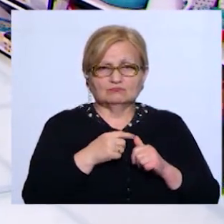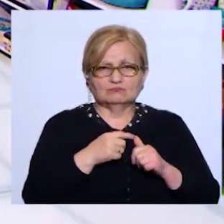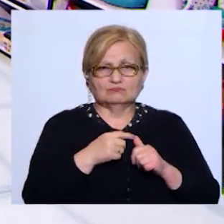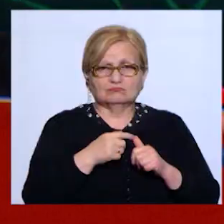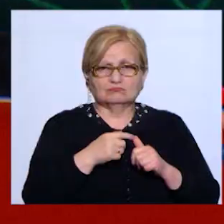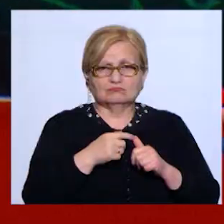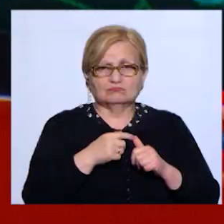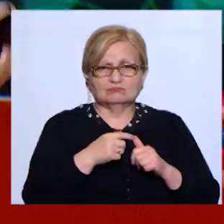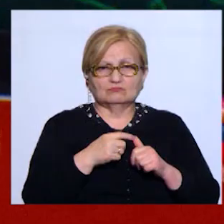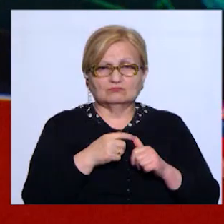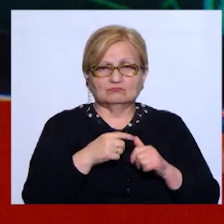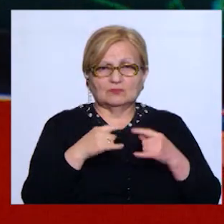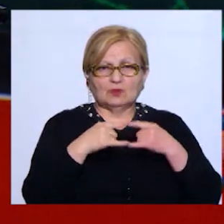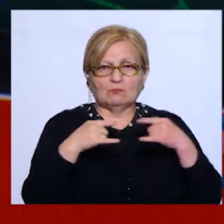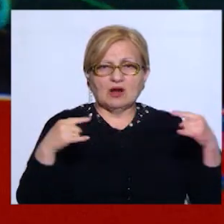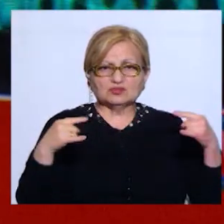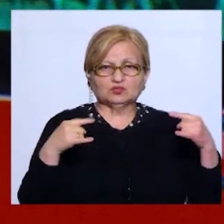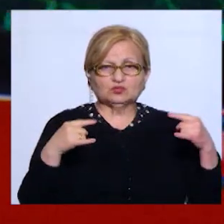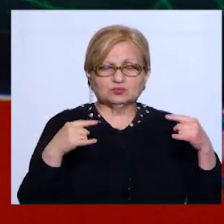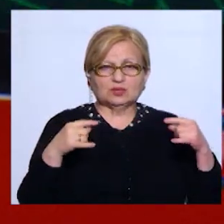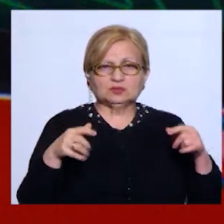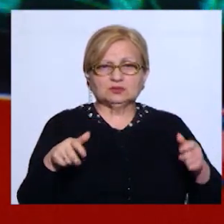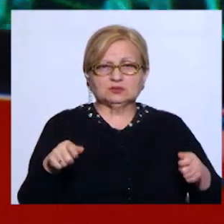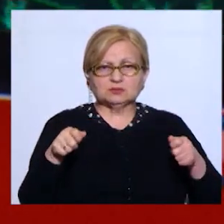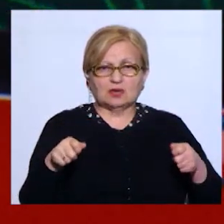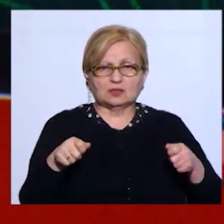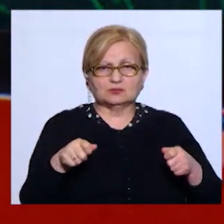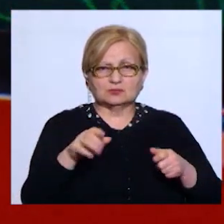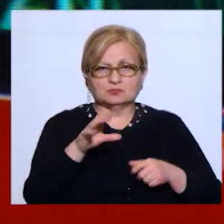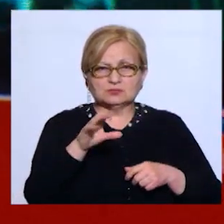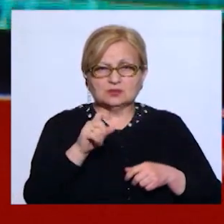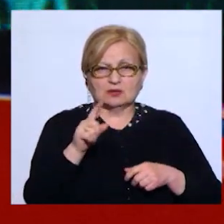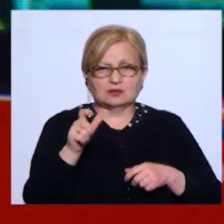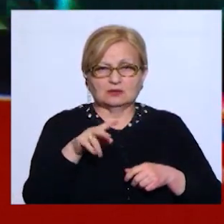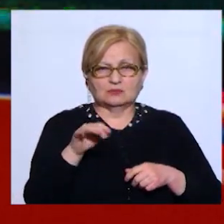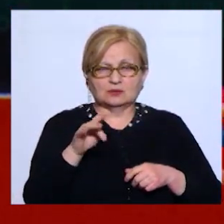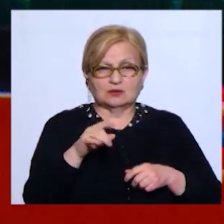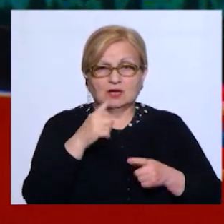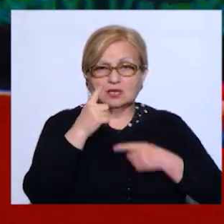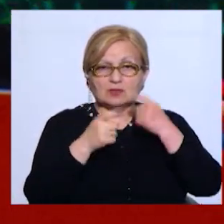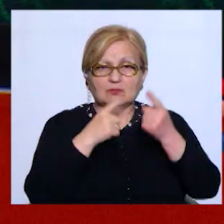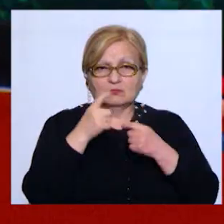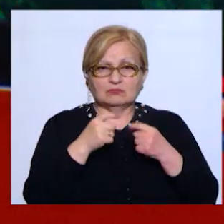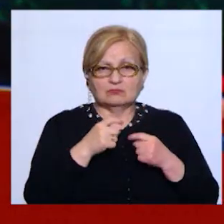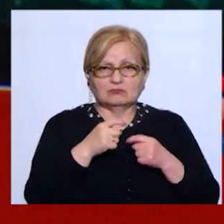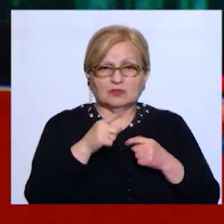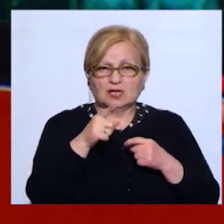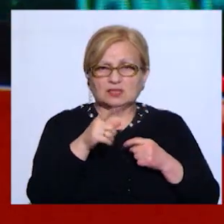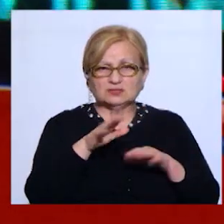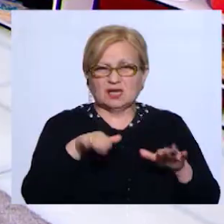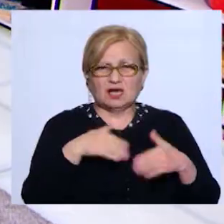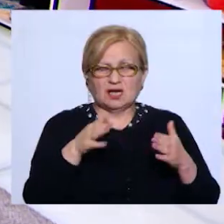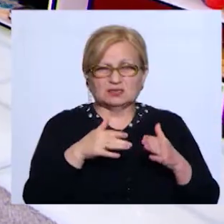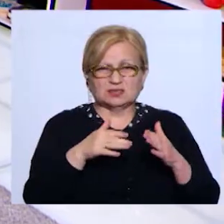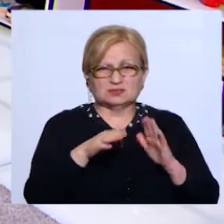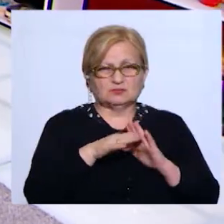ეთქოს მართკუთხედი და სახელურები, რაღაც ესე ითარგმნება და უფრო ინფორმაციულია. ეს არ არის ხოლმე პროგრამაში, უბრალოდ